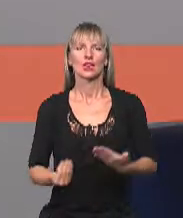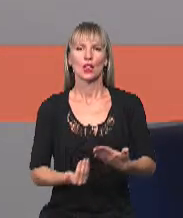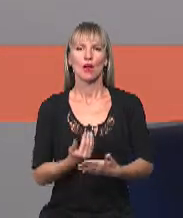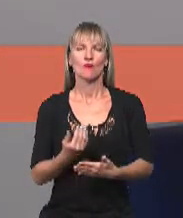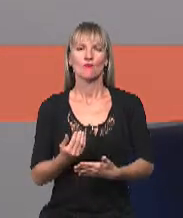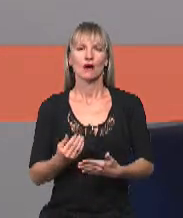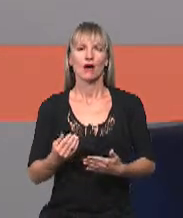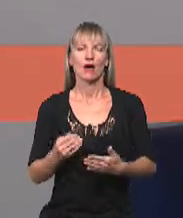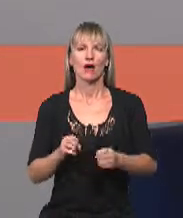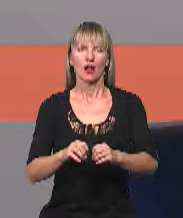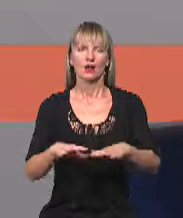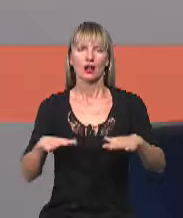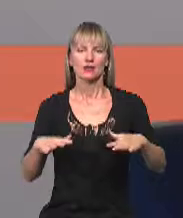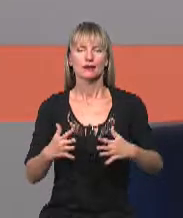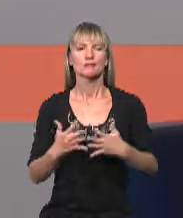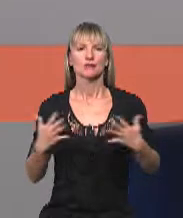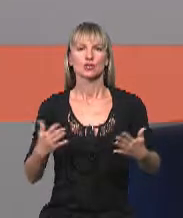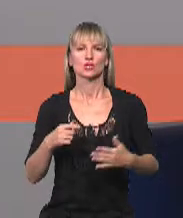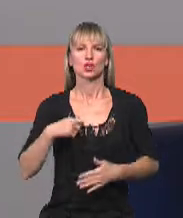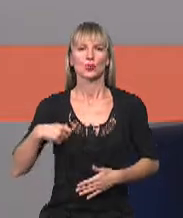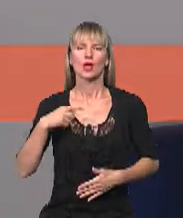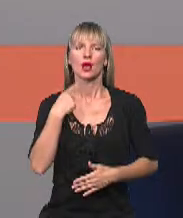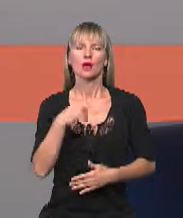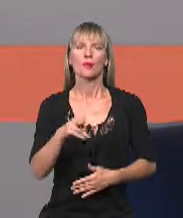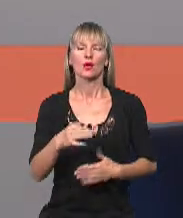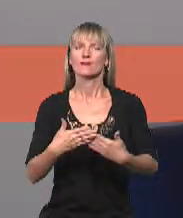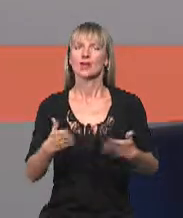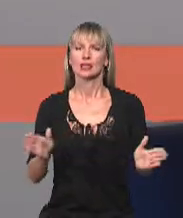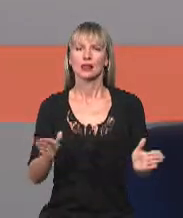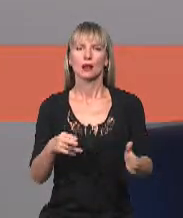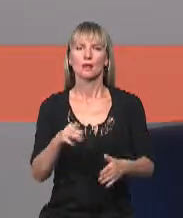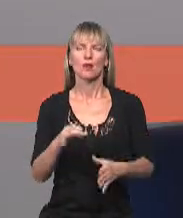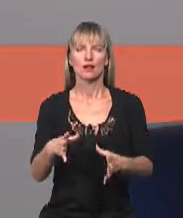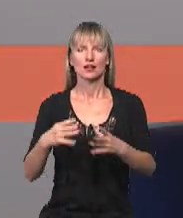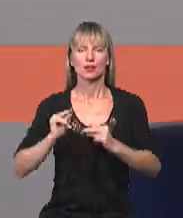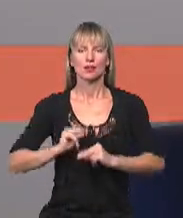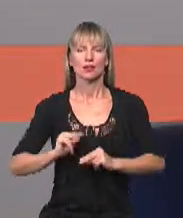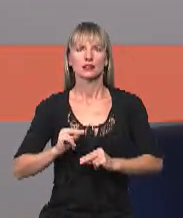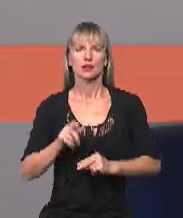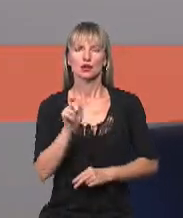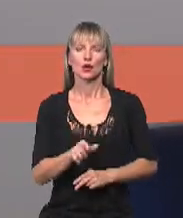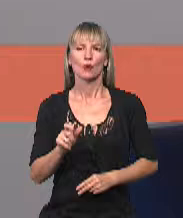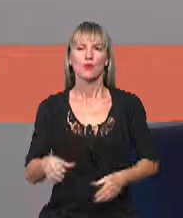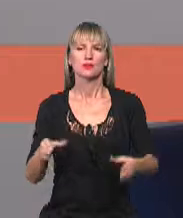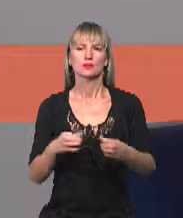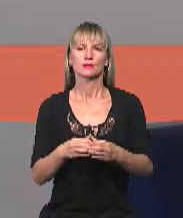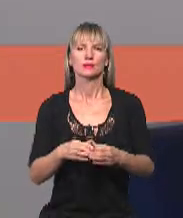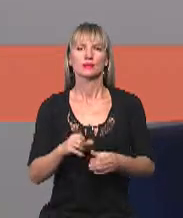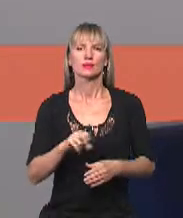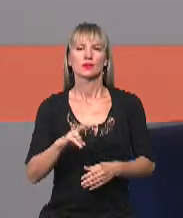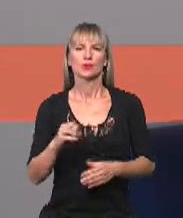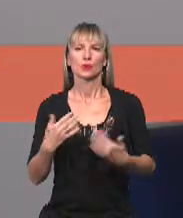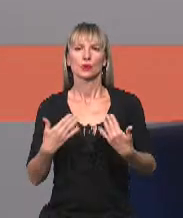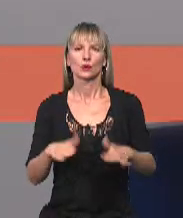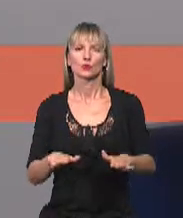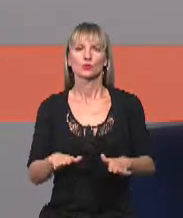рада себе, більшість депутатів кажуть про відкритість і про взаємодію з громадськістю. Але з вже народом. Не пускають